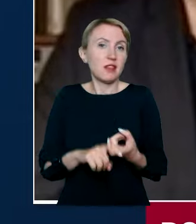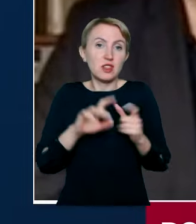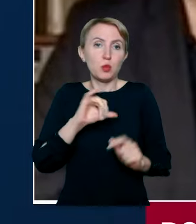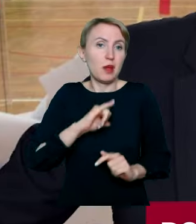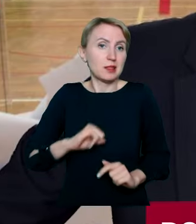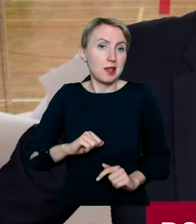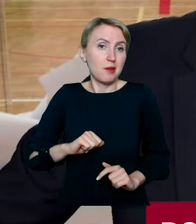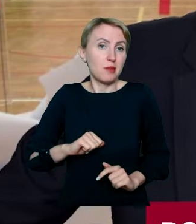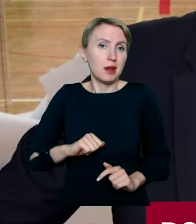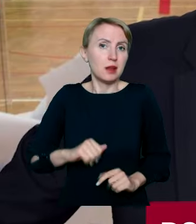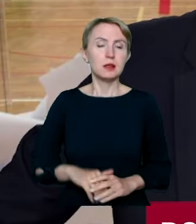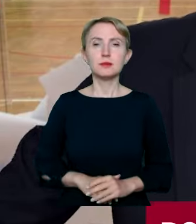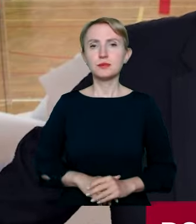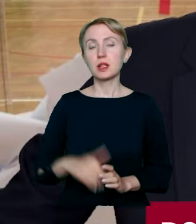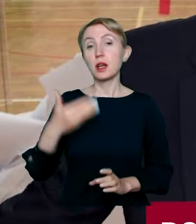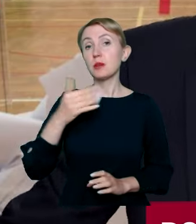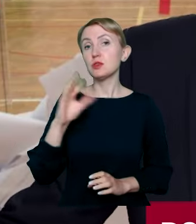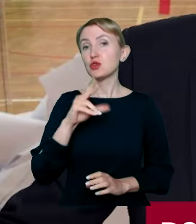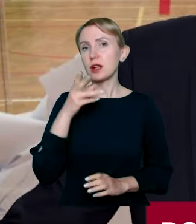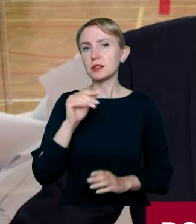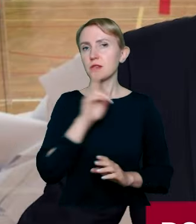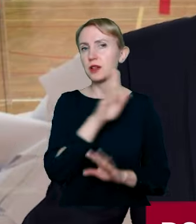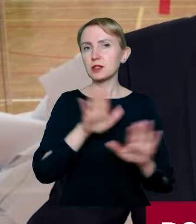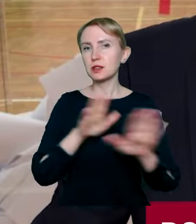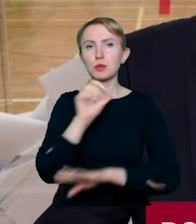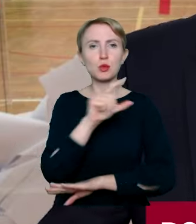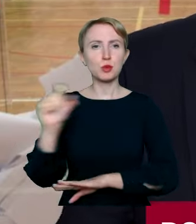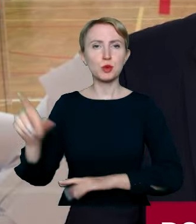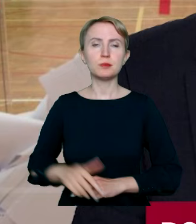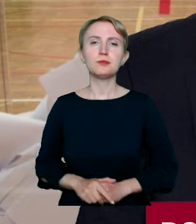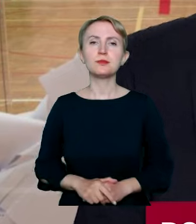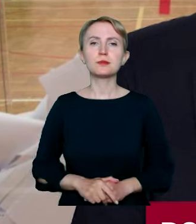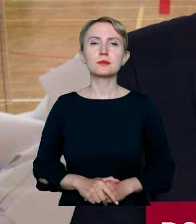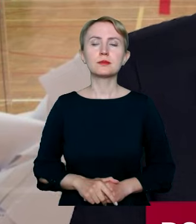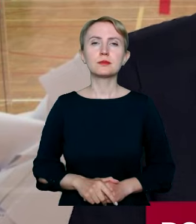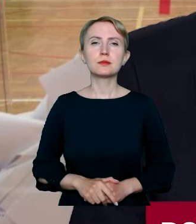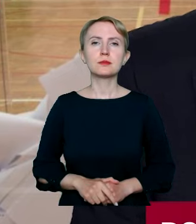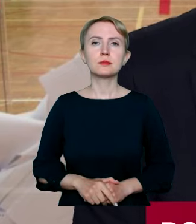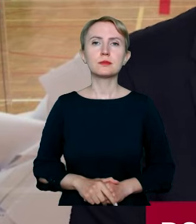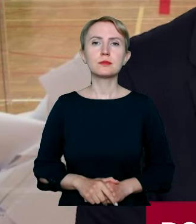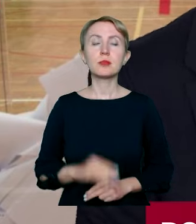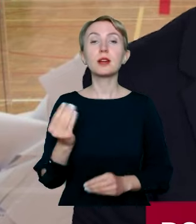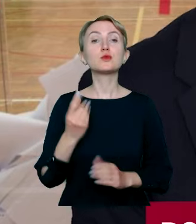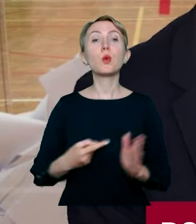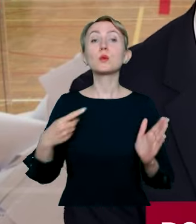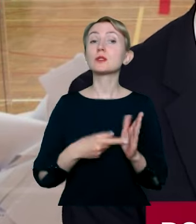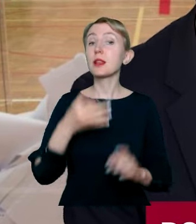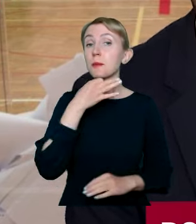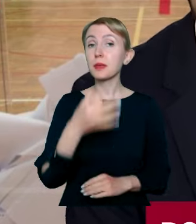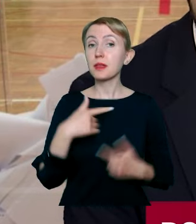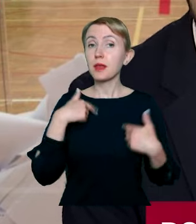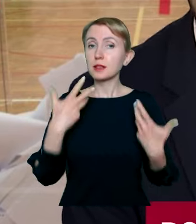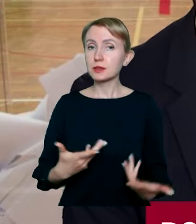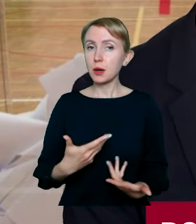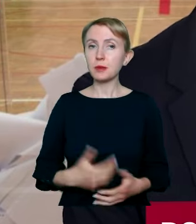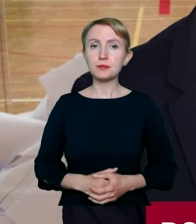i Aleksander Miszalski jest wszędzie podobno w Grodzie Kraka, ale to skieruje do ostatniego pytania, które chciałem do panów redaktorów